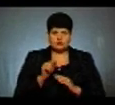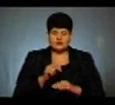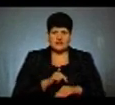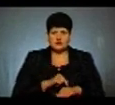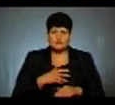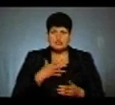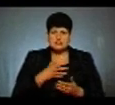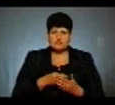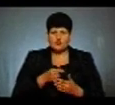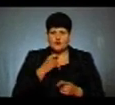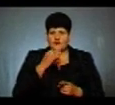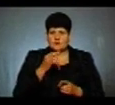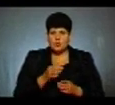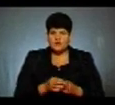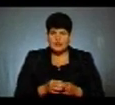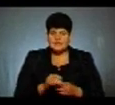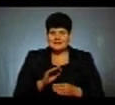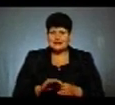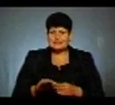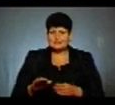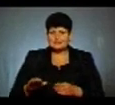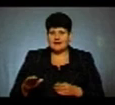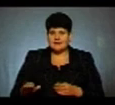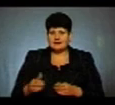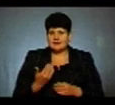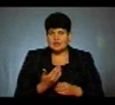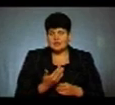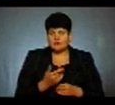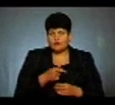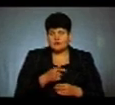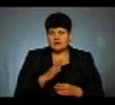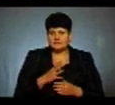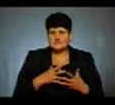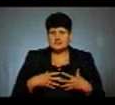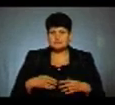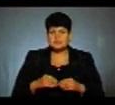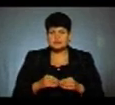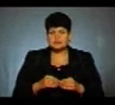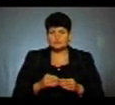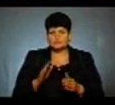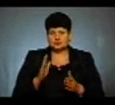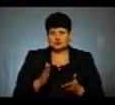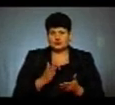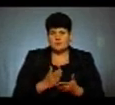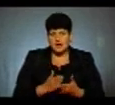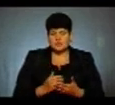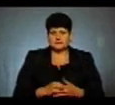свою відповідальність за дітей, яких вони в майбутньому в сім'ї будуть